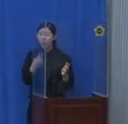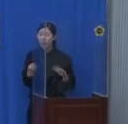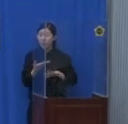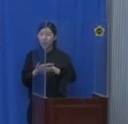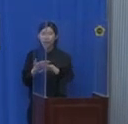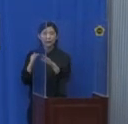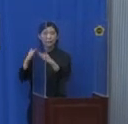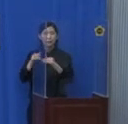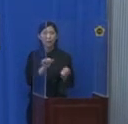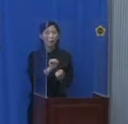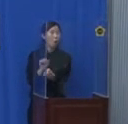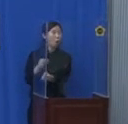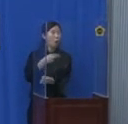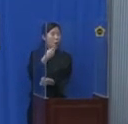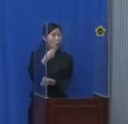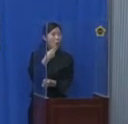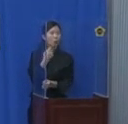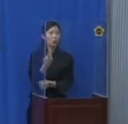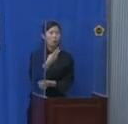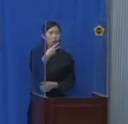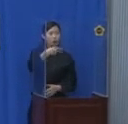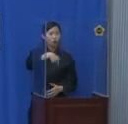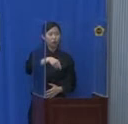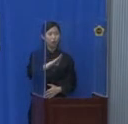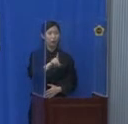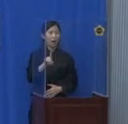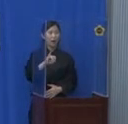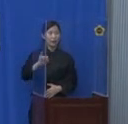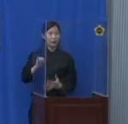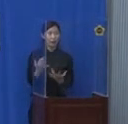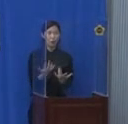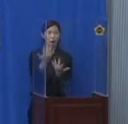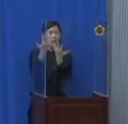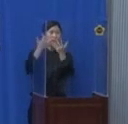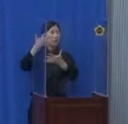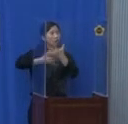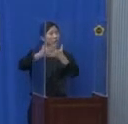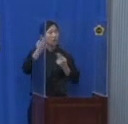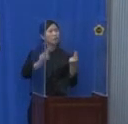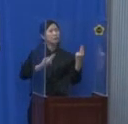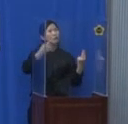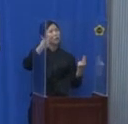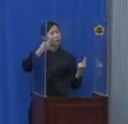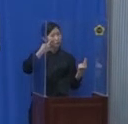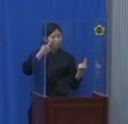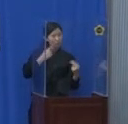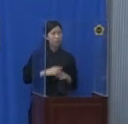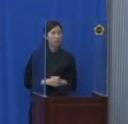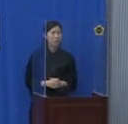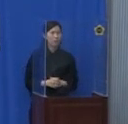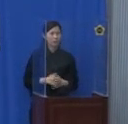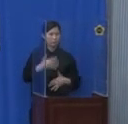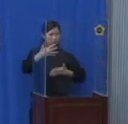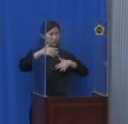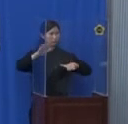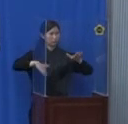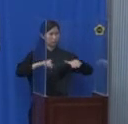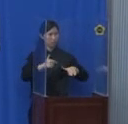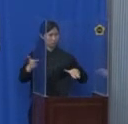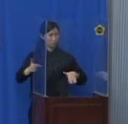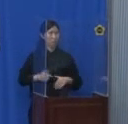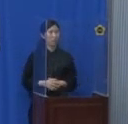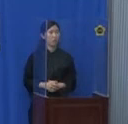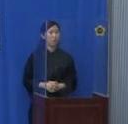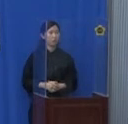전혀 되고 있지 않은 두바이 힐튼 타워의 화재 양상을 비교해 보십시오. 방화제 기준의 차이가 전 국민의